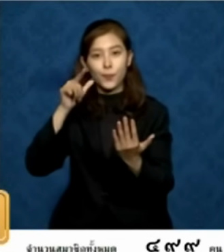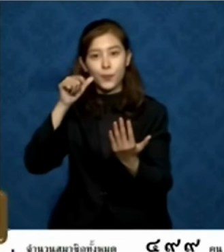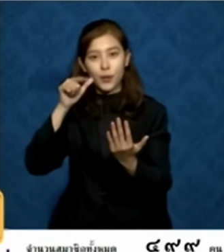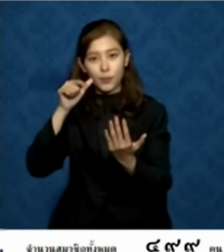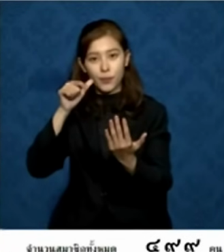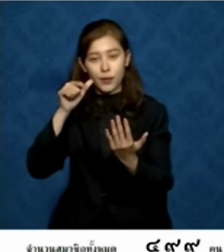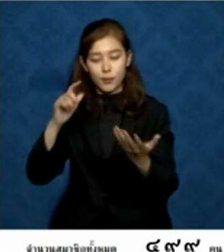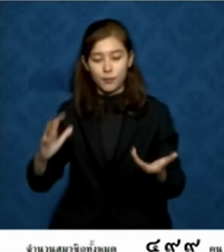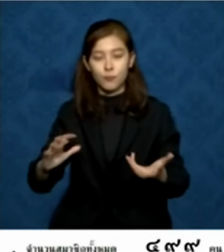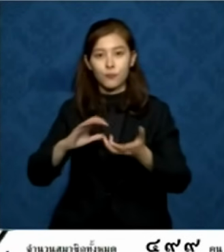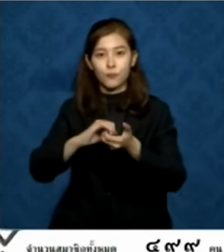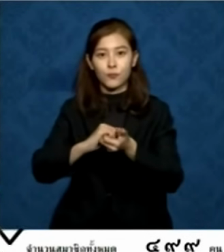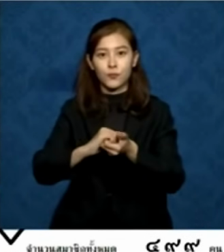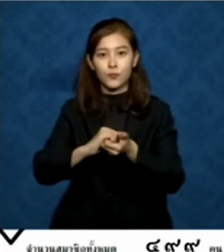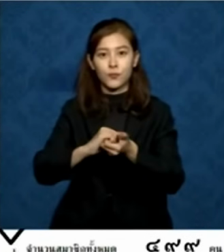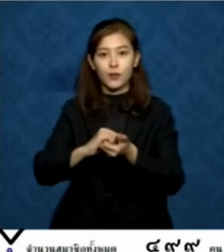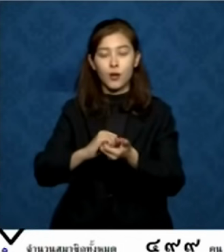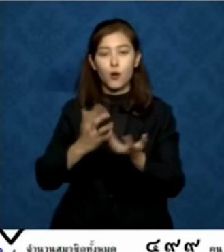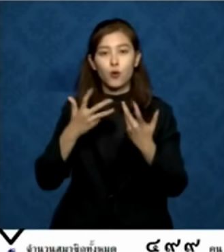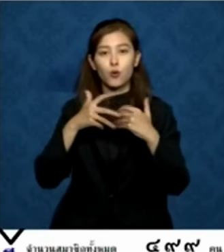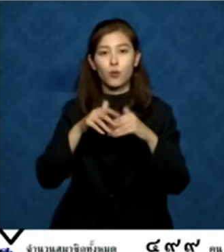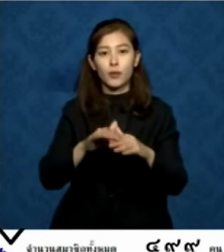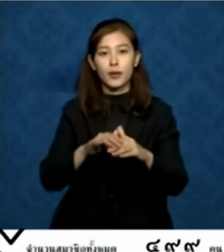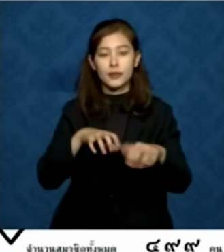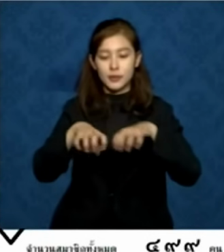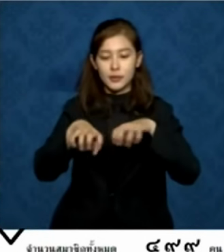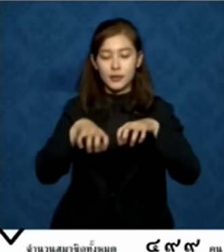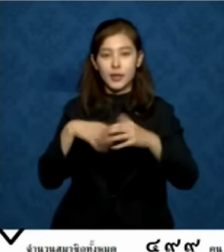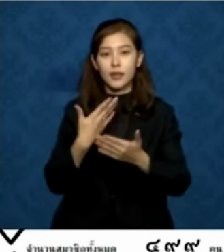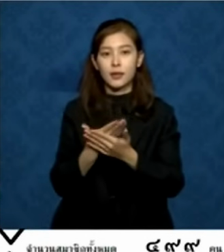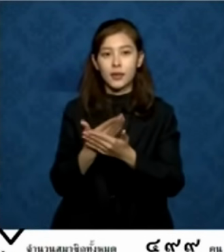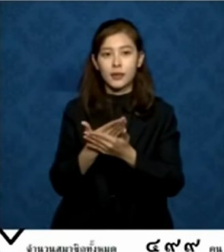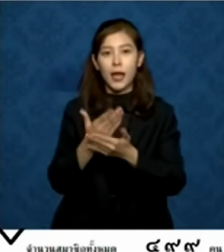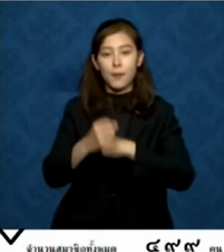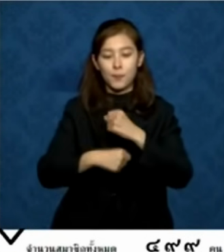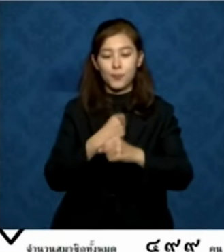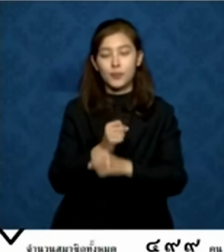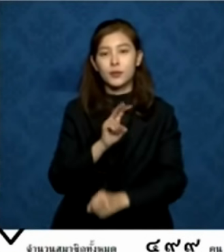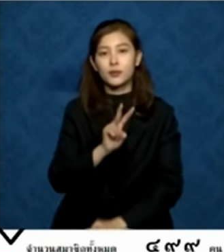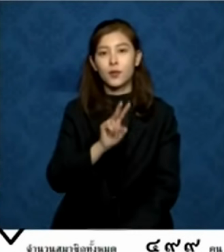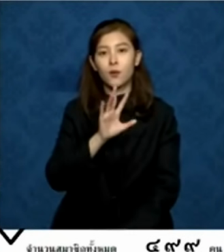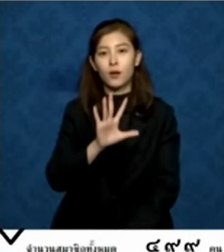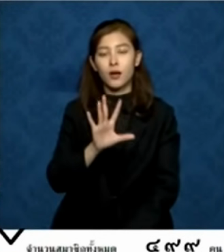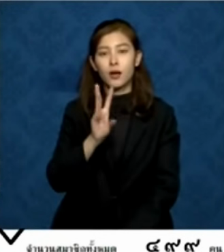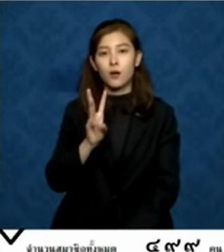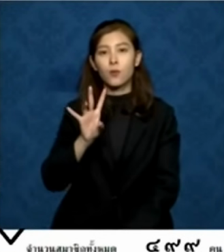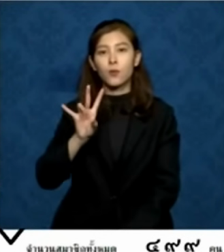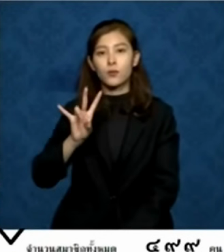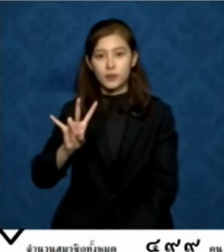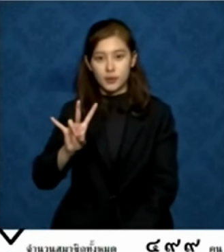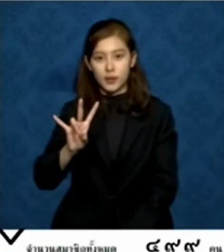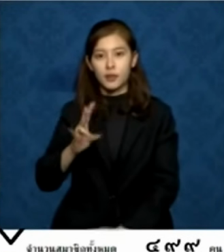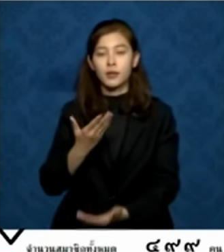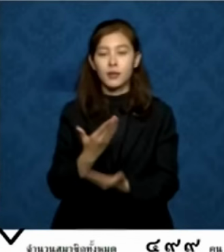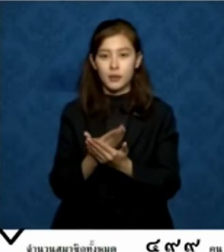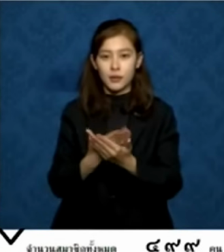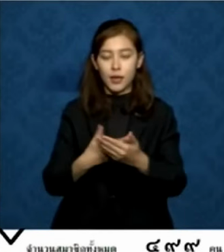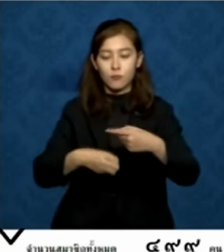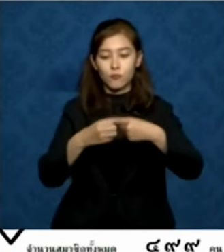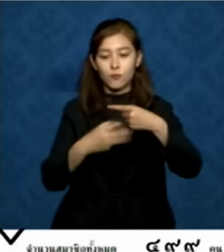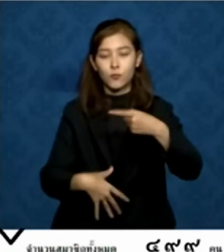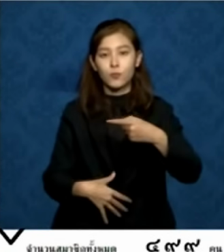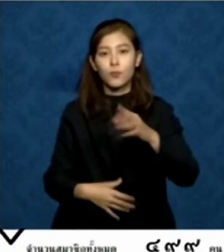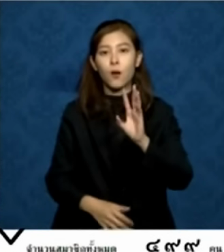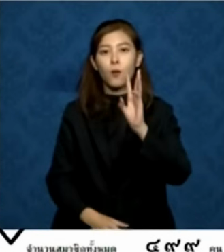ดเป็นกรอบโครงสร้างยุทธศาสตร์ชาติการจัดสรรงบประมาณรายจ่ายประจำปีงบประมาณ 2,567 รายละเอียดการดำเนินง